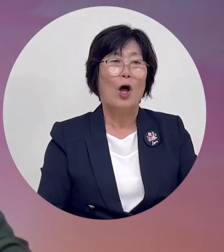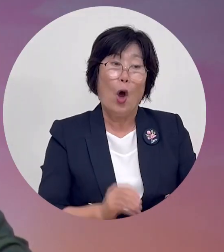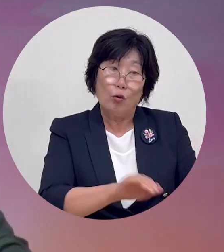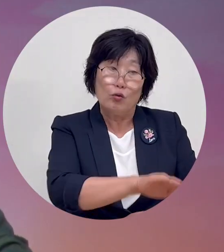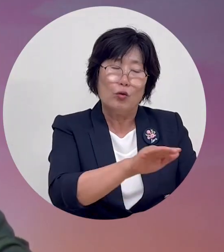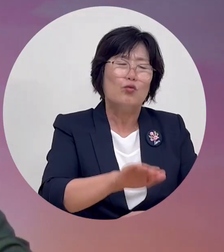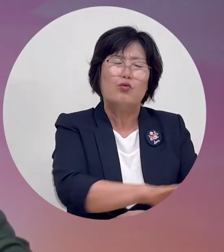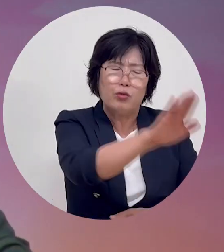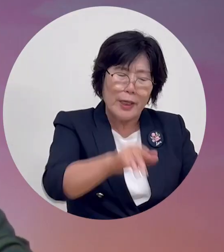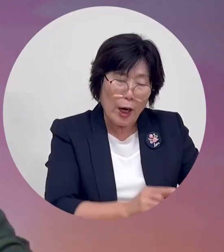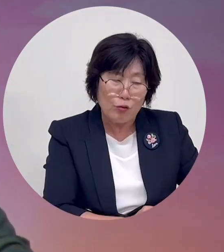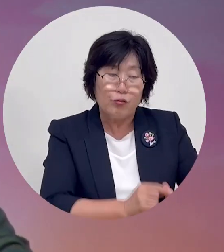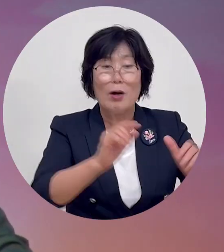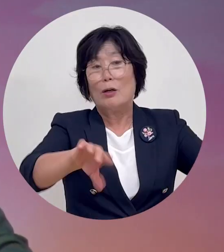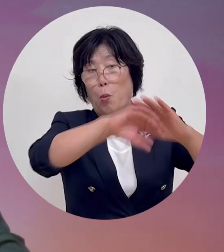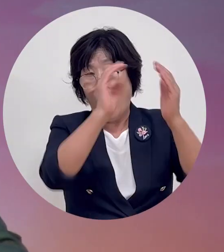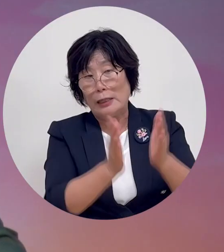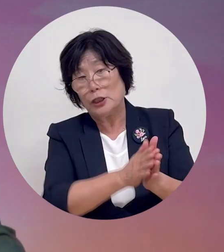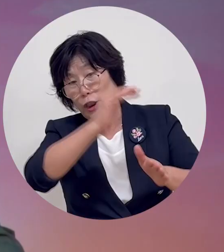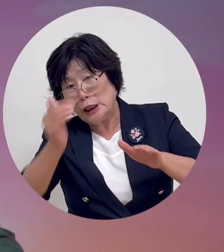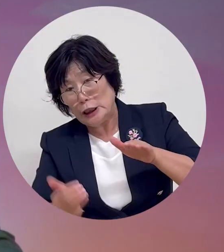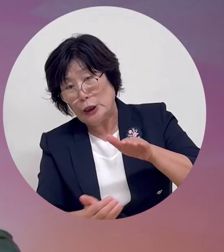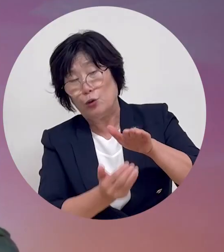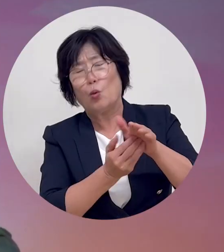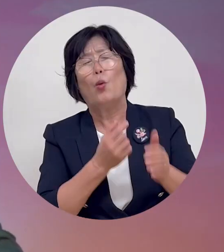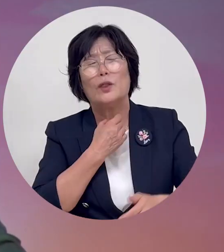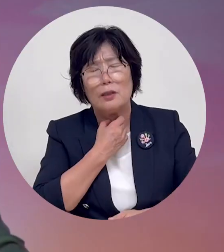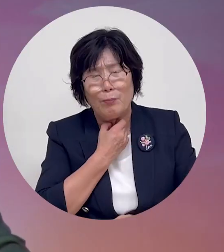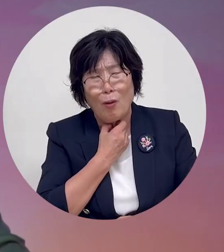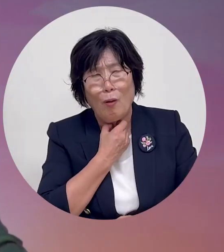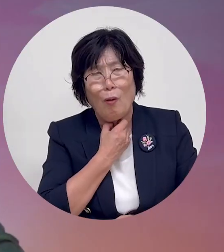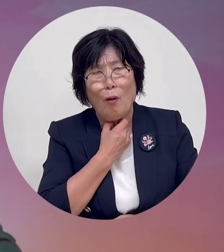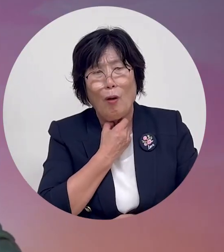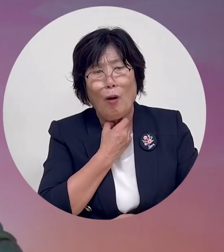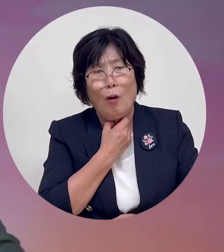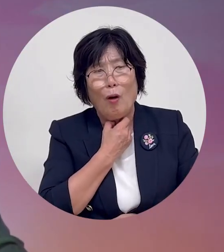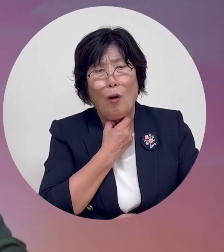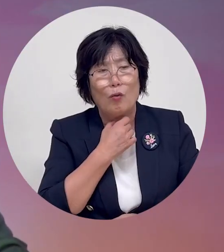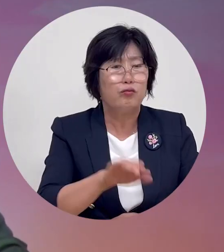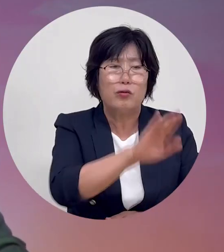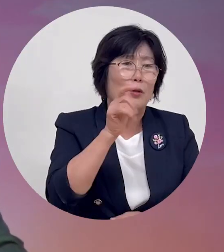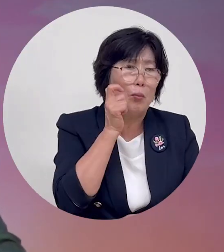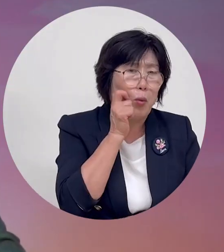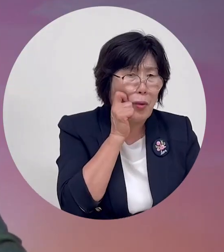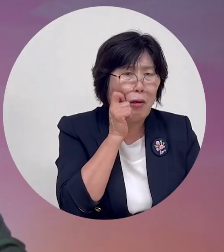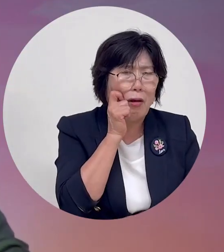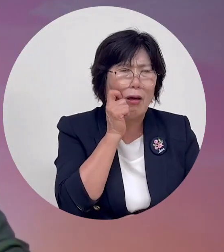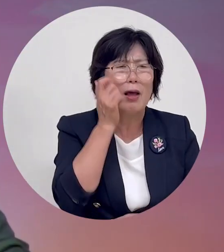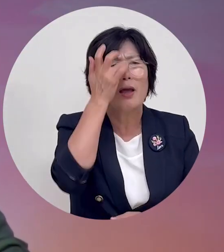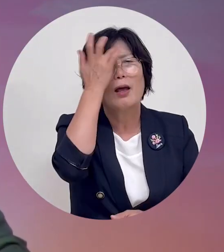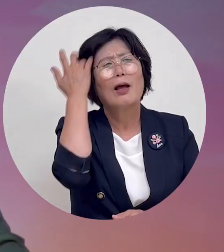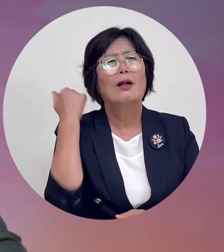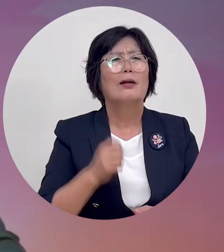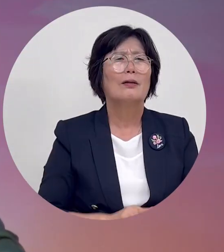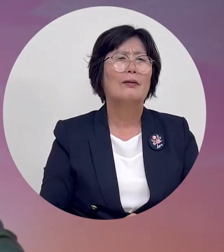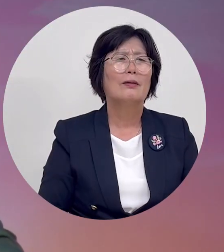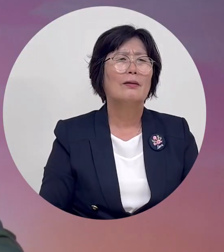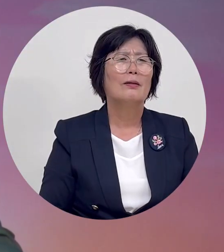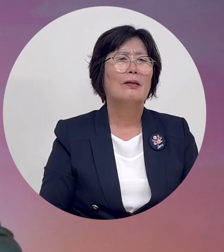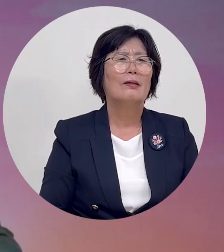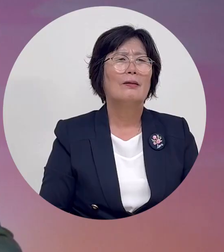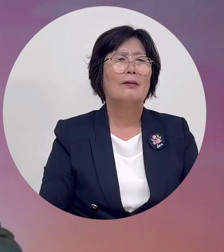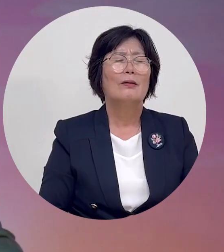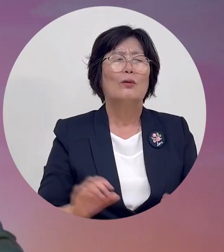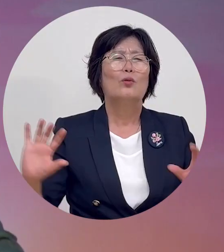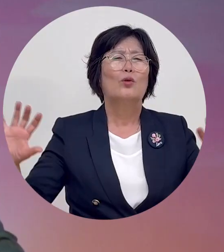완성시키고 싶어요? 완성을 안 시키고 싶어요? 선생님